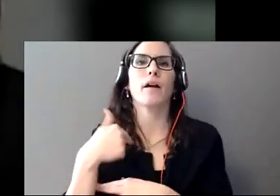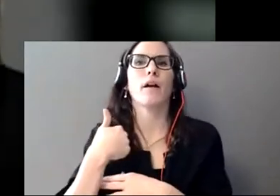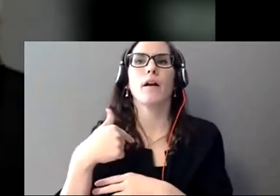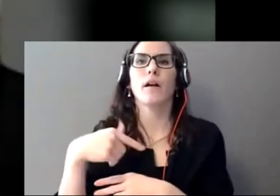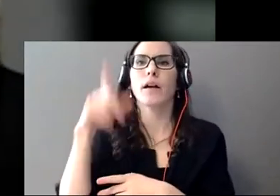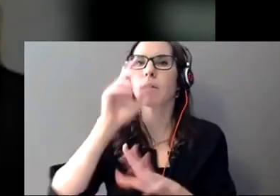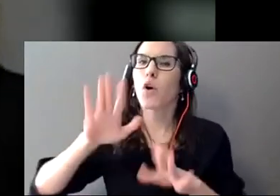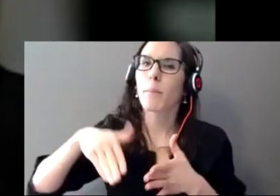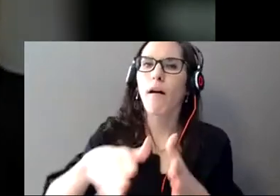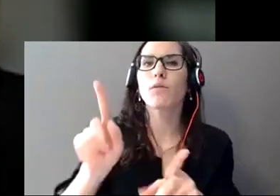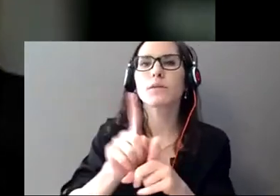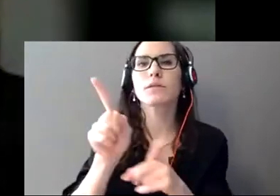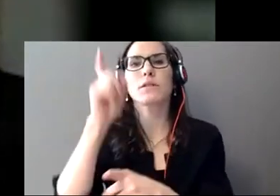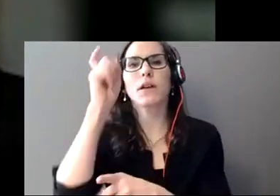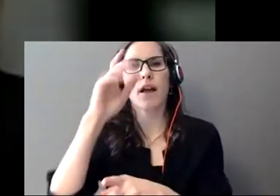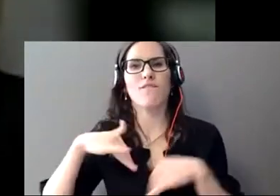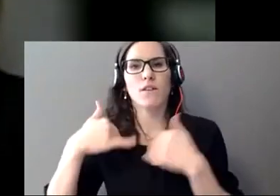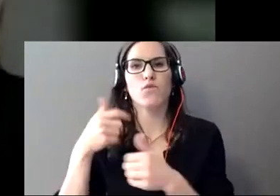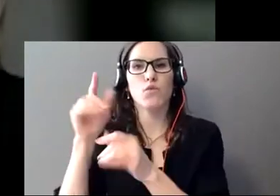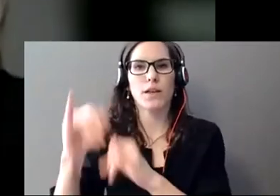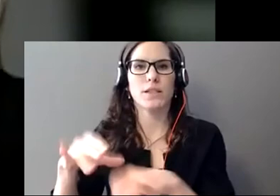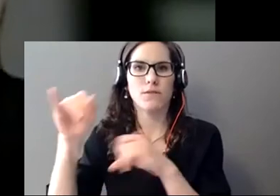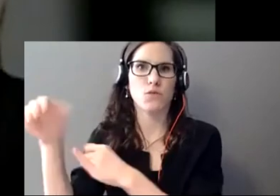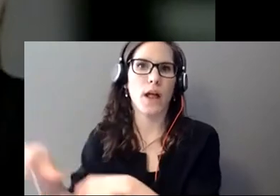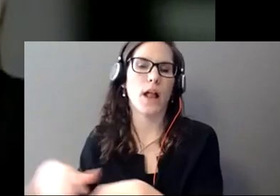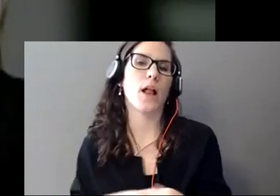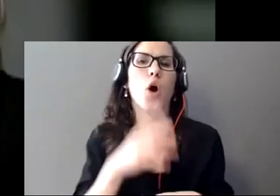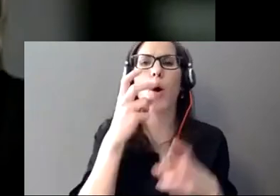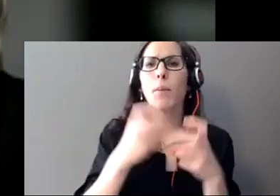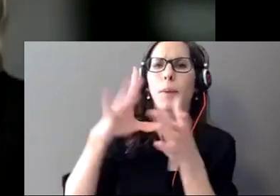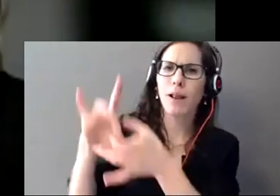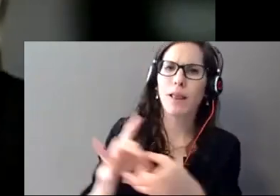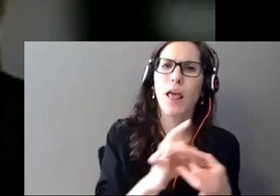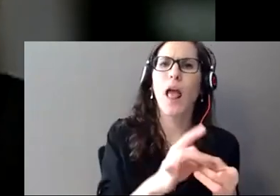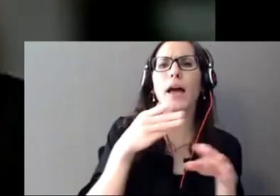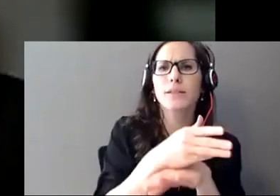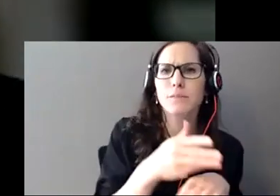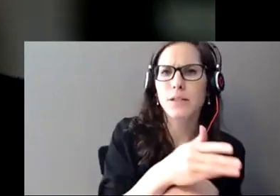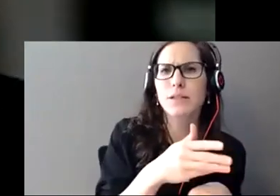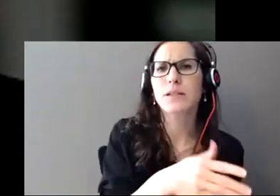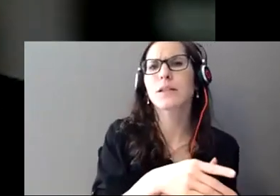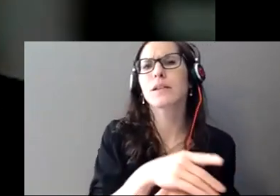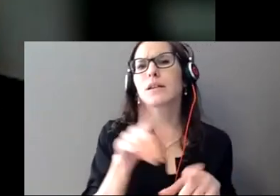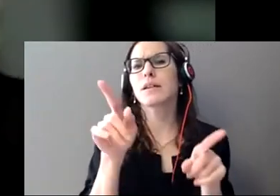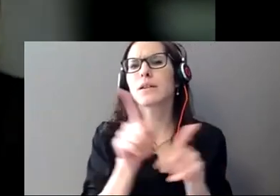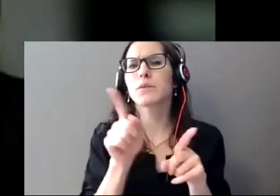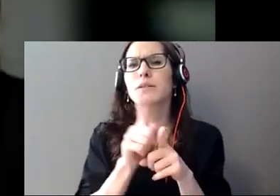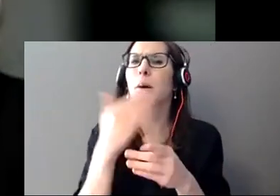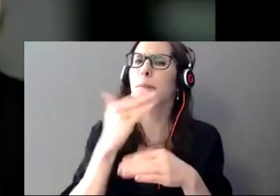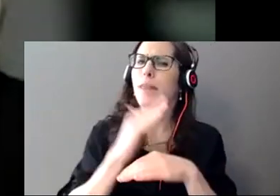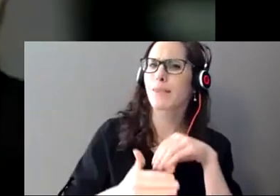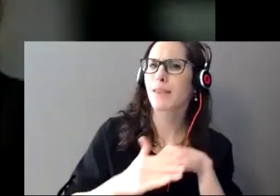Les recherches sur les problématiques liées à l'accessibilité, à l'adaptation pédagogique, mais aussi à celle du bien-être, à la qualité de vie,